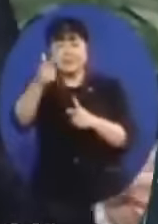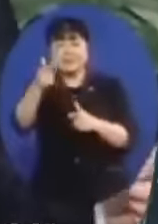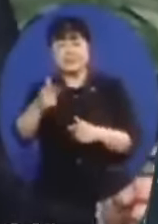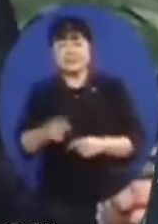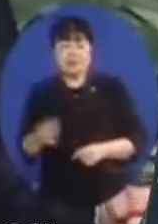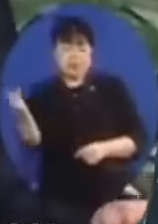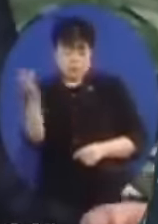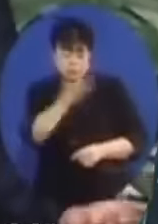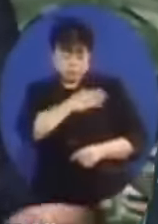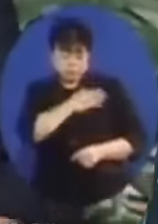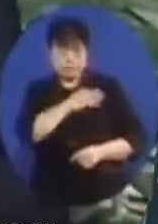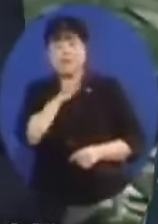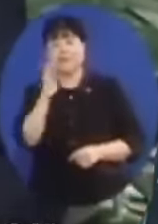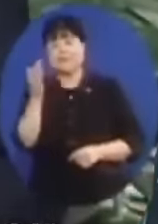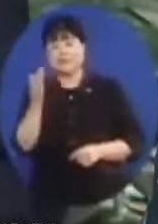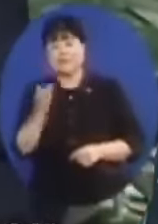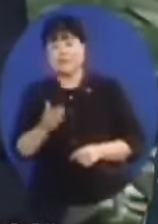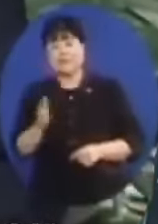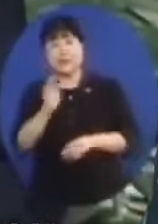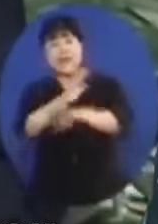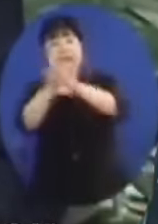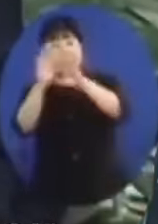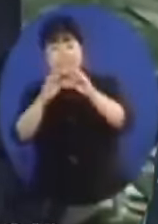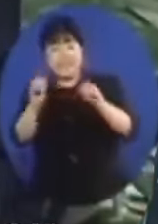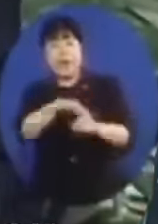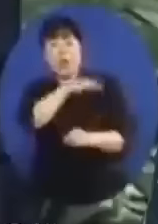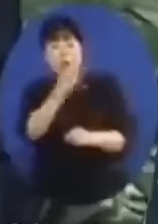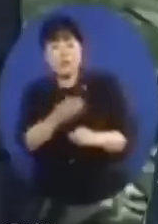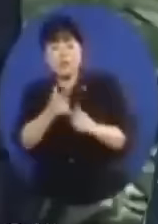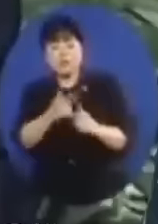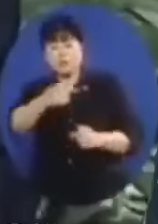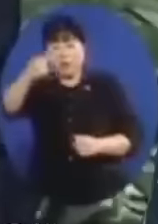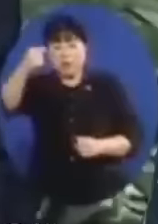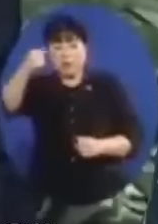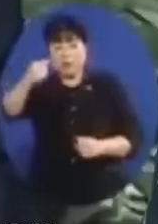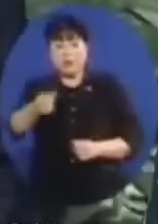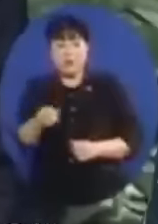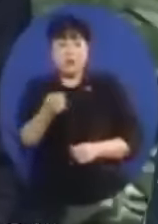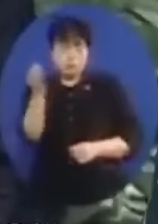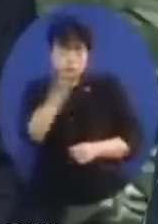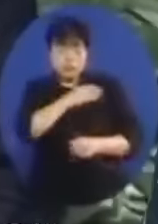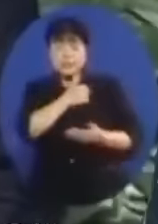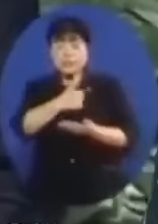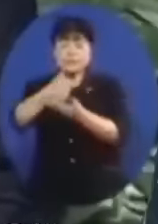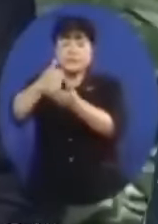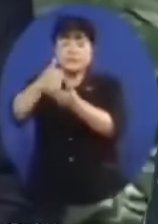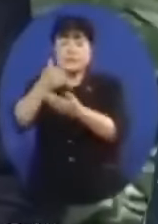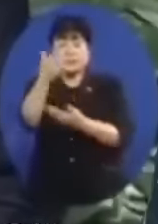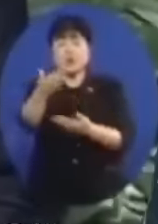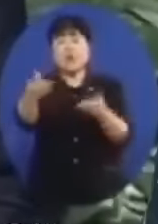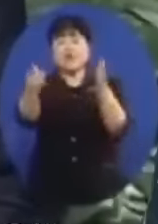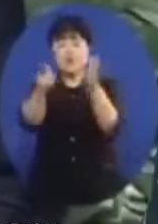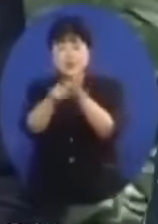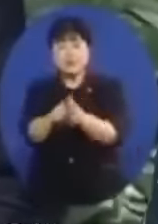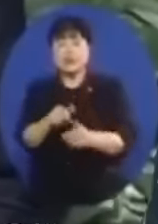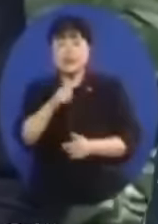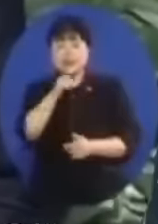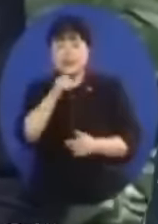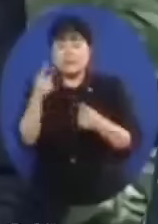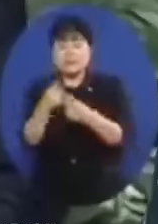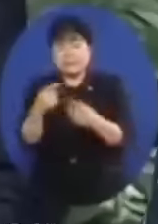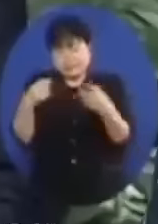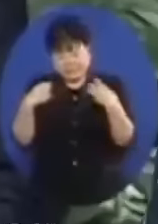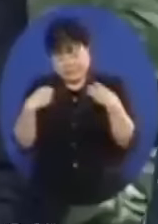예수님만큼 부유한 분이 어디십니까? 하늘과 땅의 모든 권세가 예수님 것인데 부유하신 이로서 너희를 위하여 가난하게